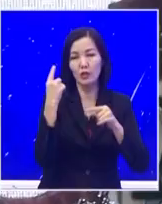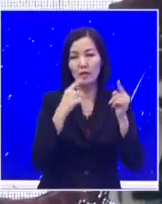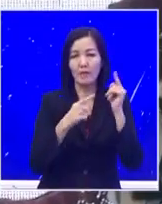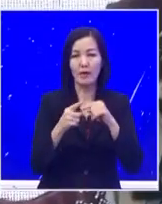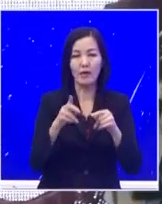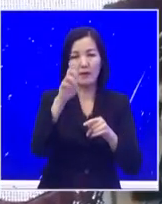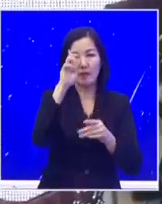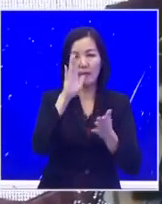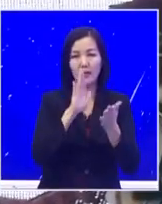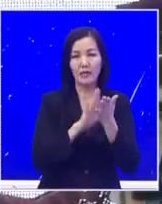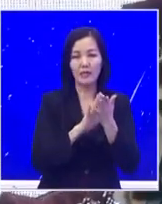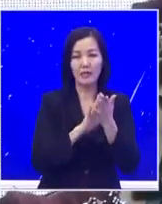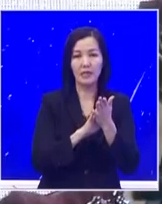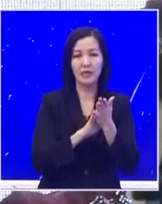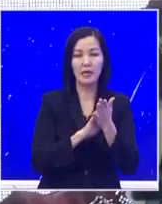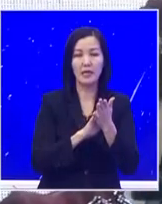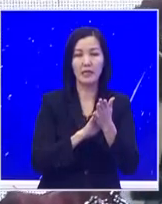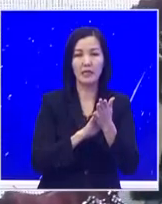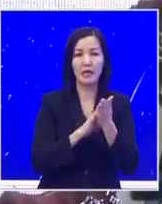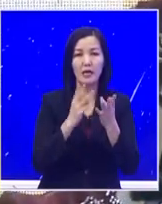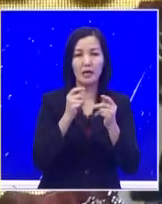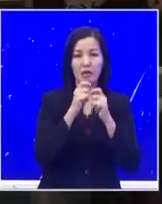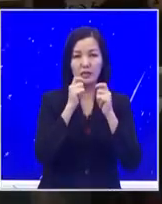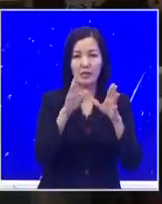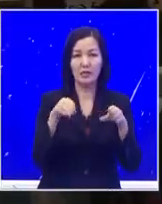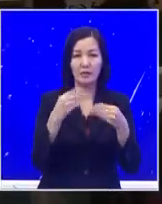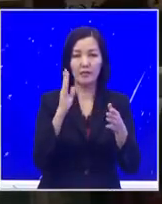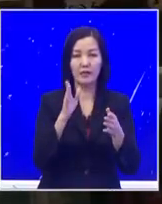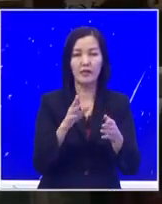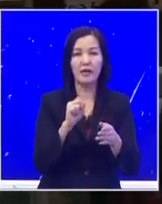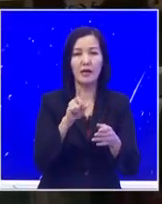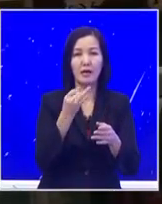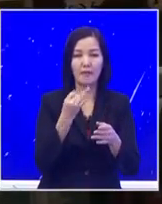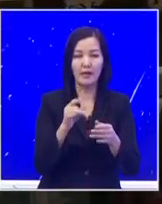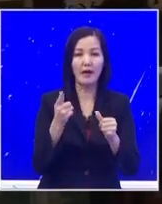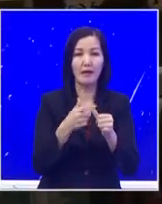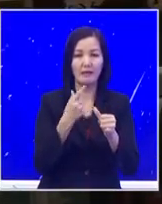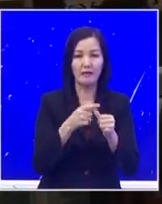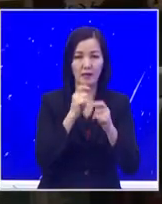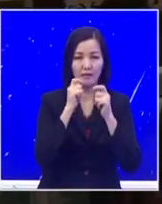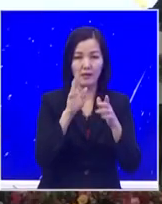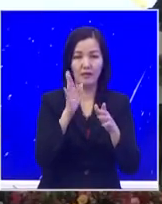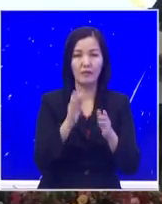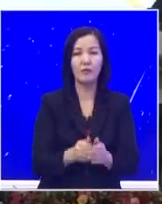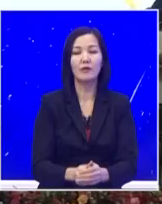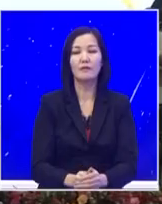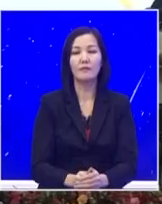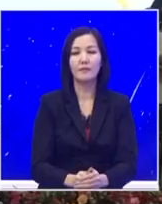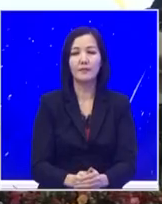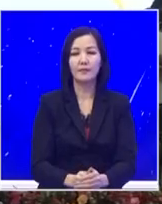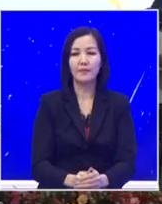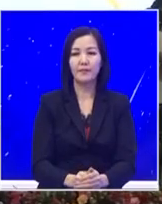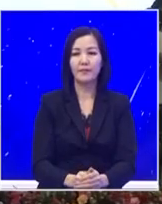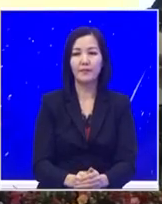мемлекеттік сыйлық енді Абай атындағы сыйлық деп аталады. Меруерт Қыдырбайқызы, Адель Ақжеркенова, Ербол Атантелов, Жетісу